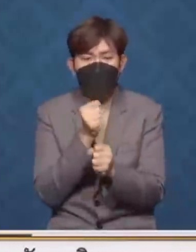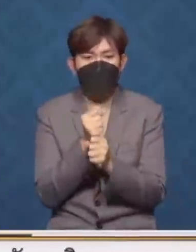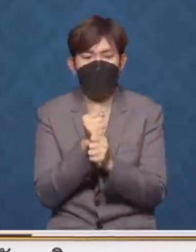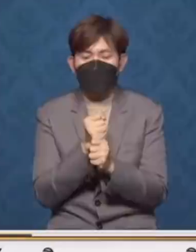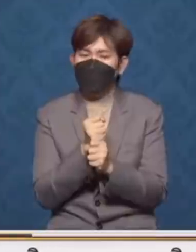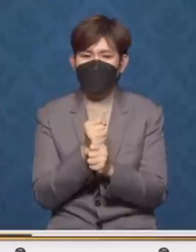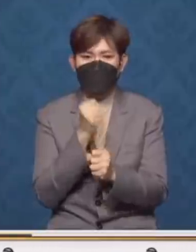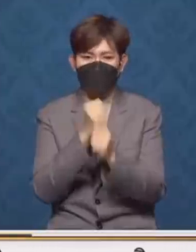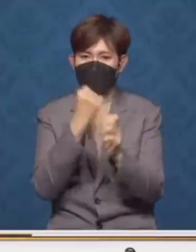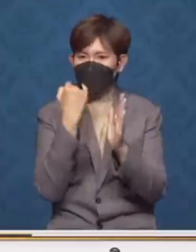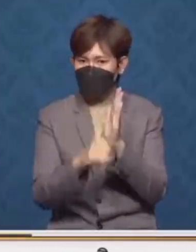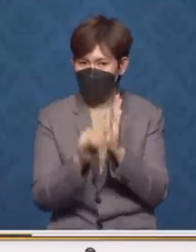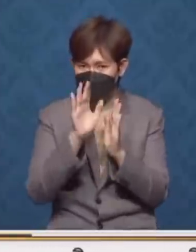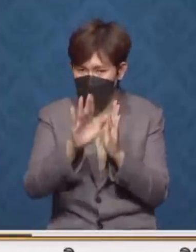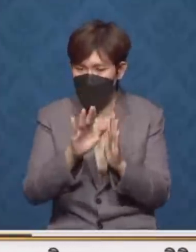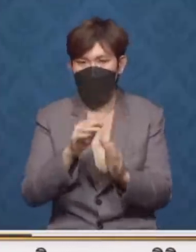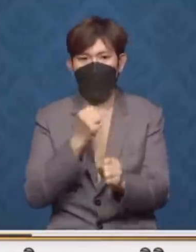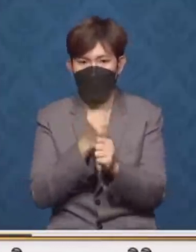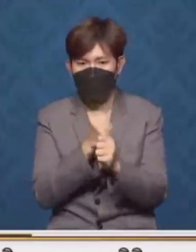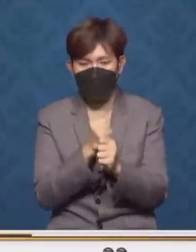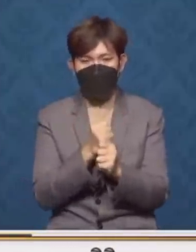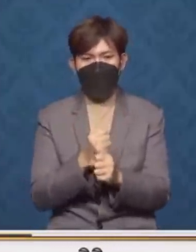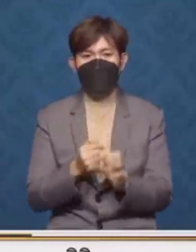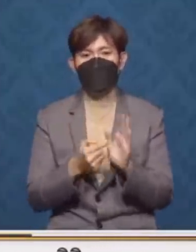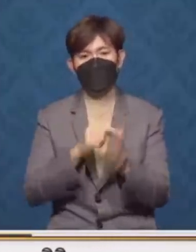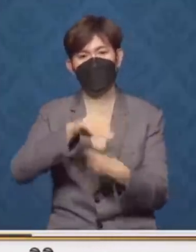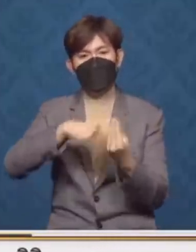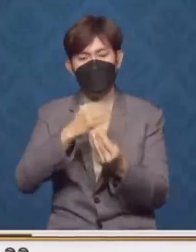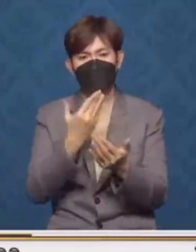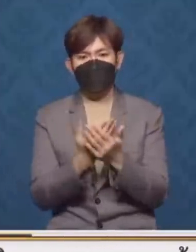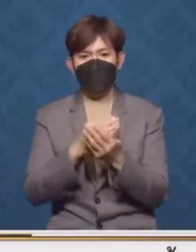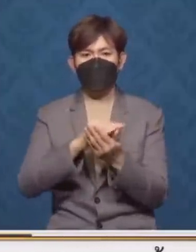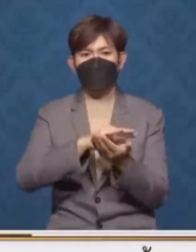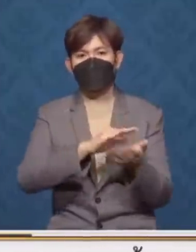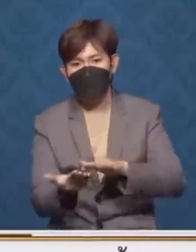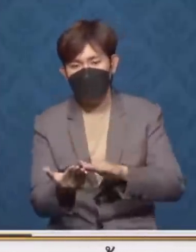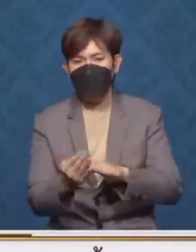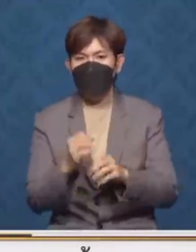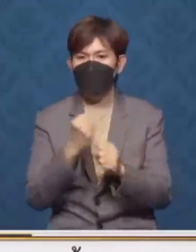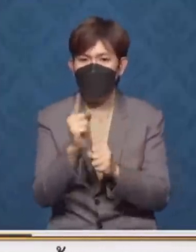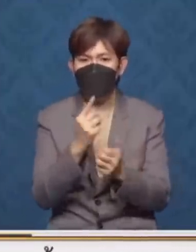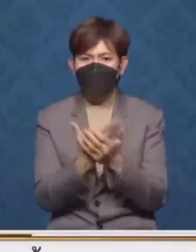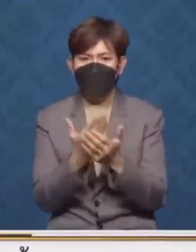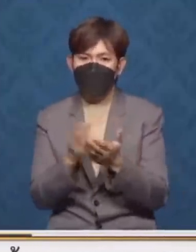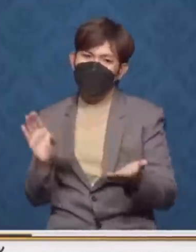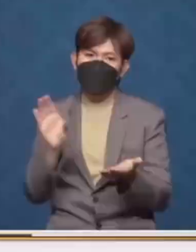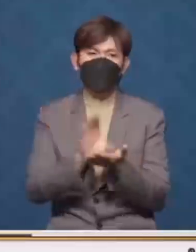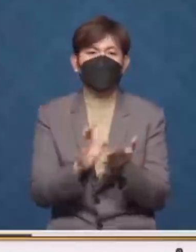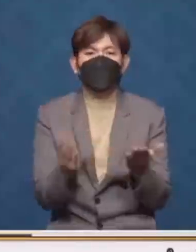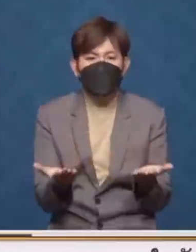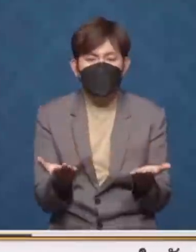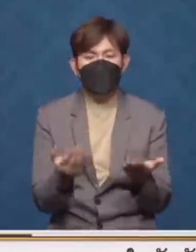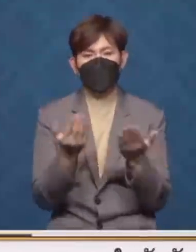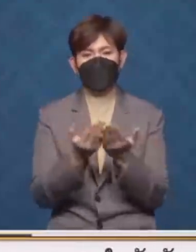ลบล้างความผิดที่ได้ทำไว้ธุรกิจที่ล้มไปแล้วต้องใช้เงินทุนมหาศาลในการที่จะกลับมามีครอบครัวที่